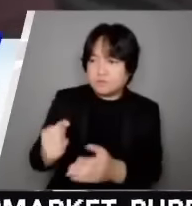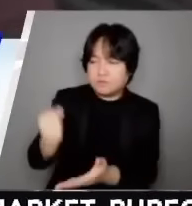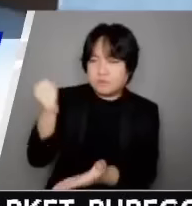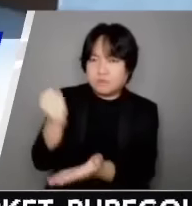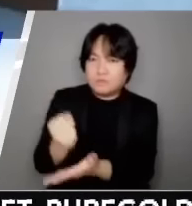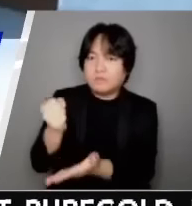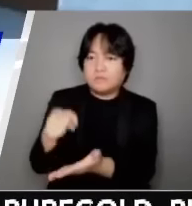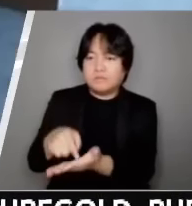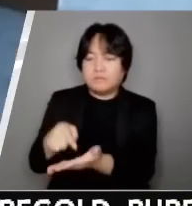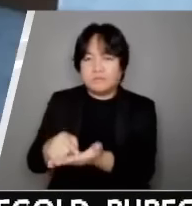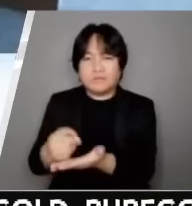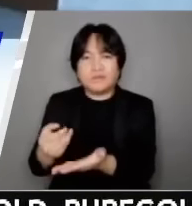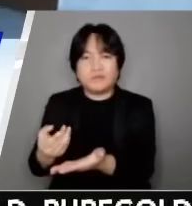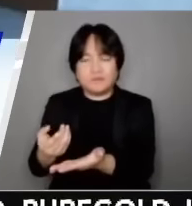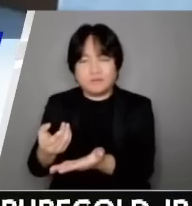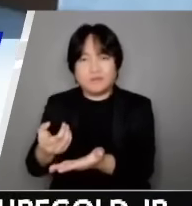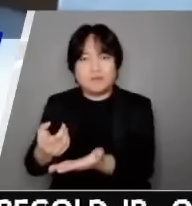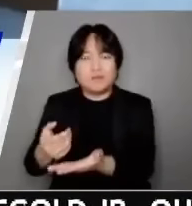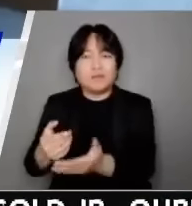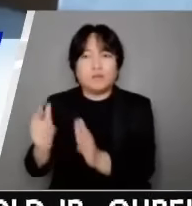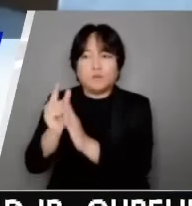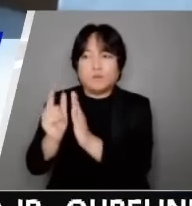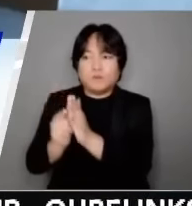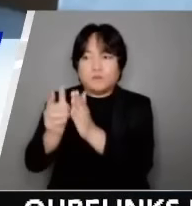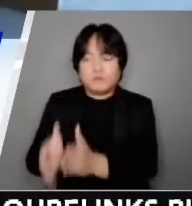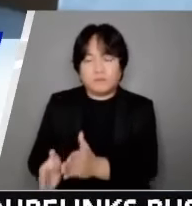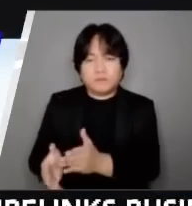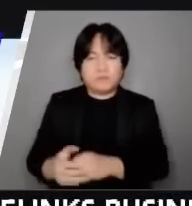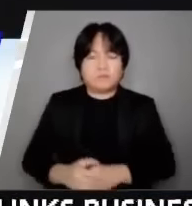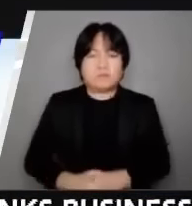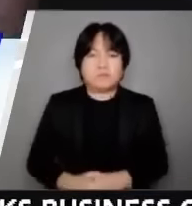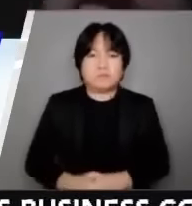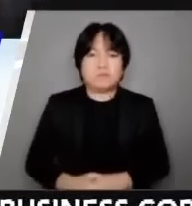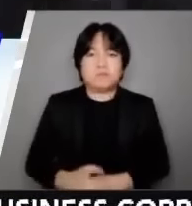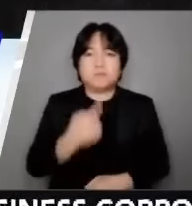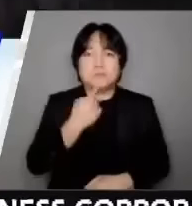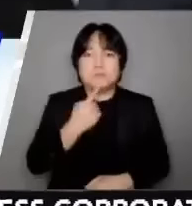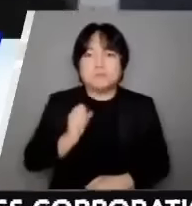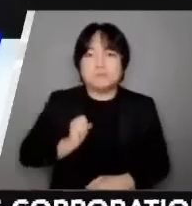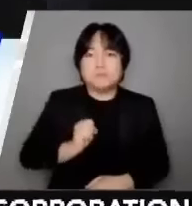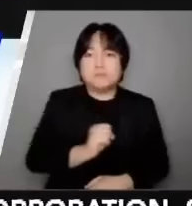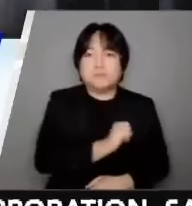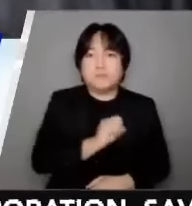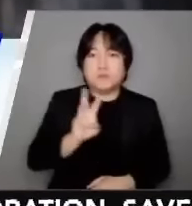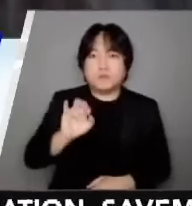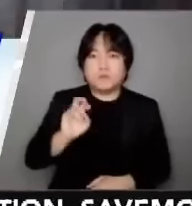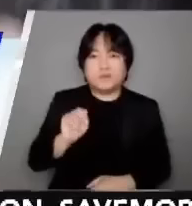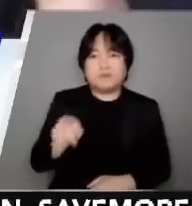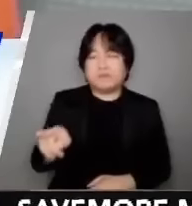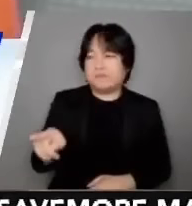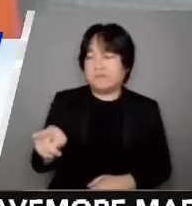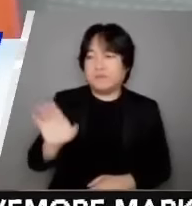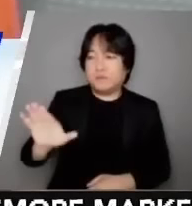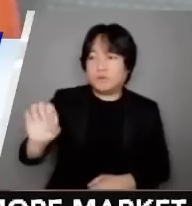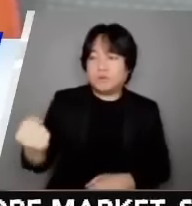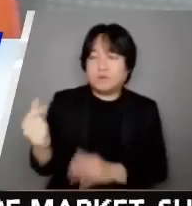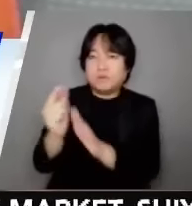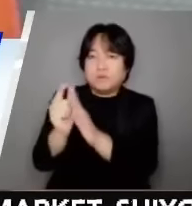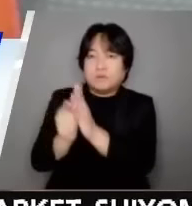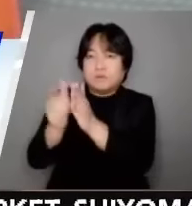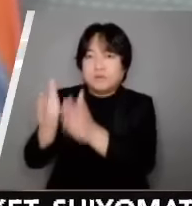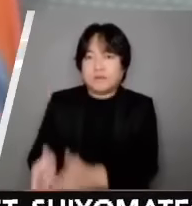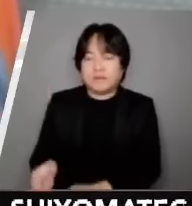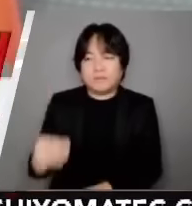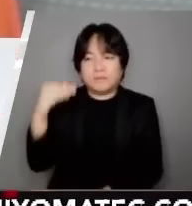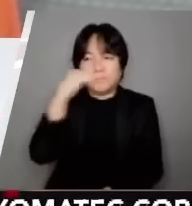affidavit sabi ni senator win gachalian lumalabas na nagsinungaling ang notary public na si Attorney Elmer Galicia si go